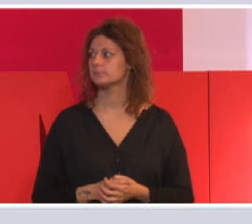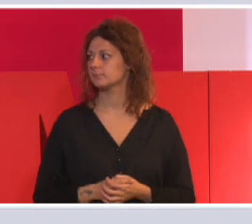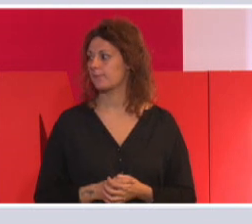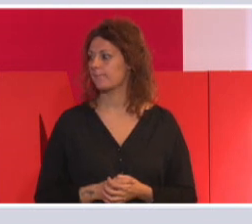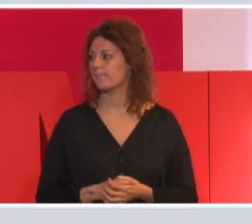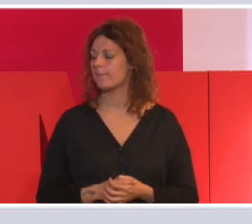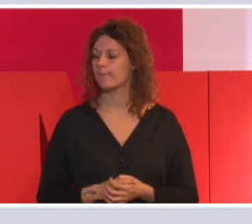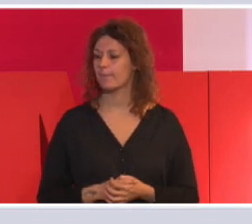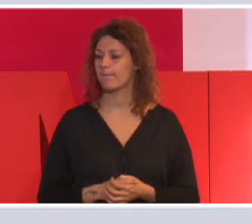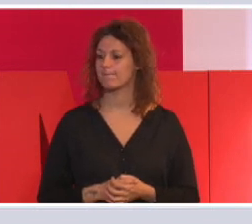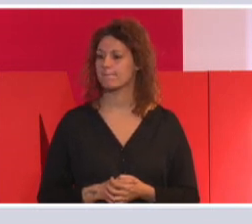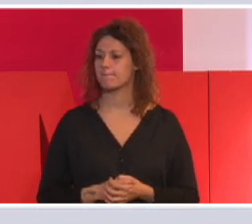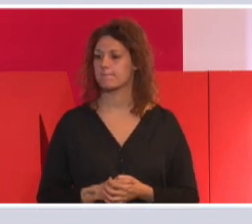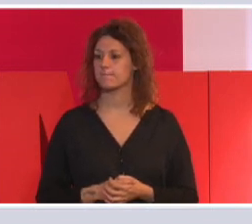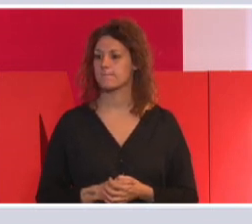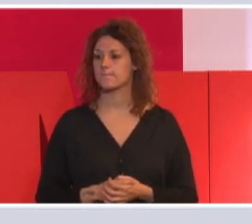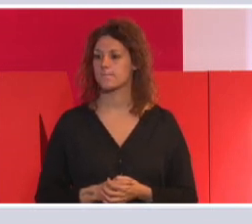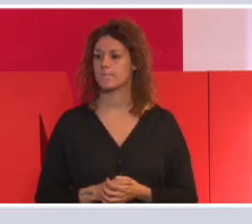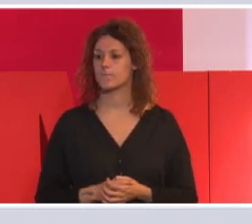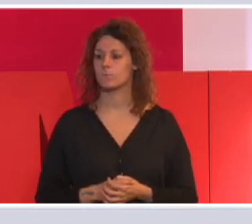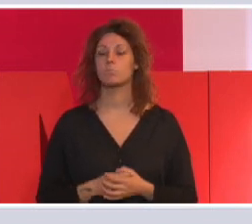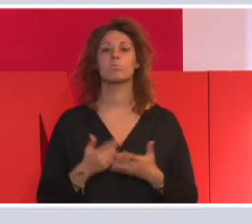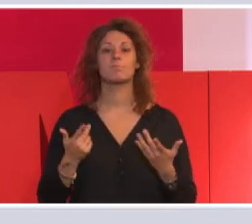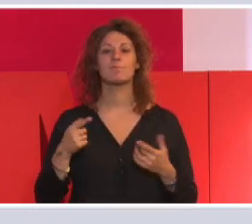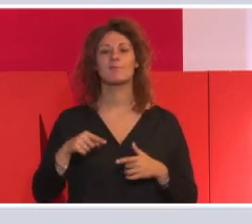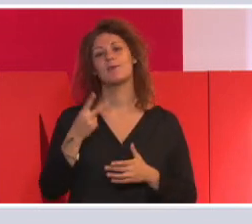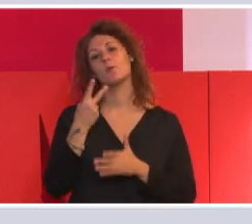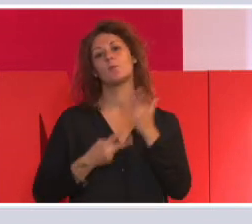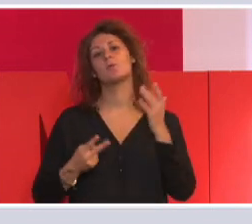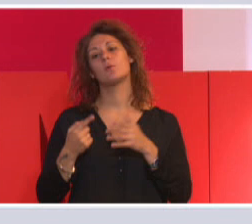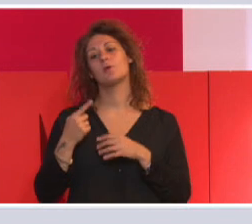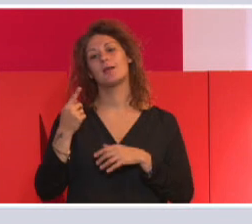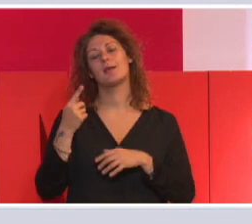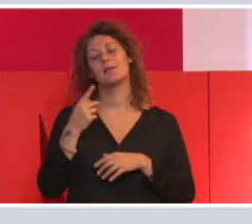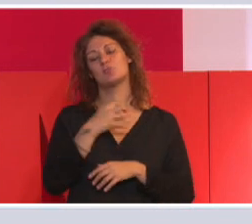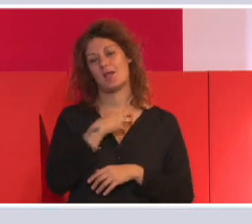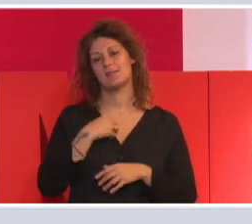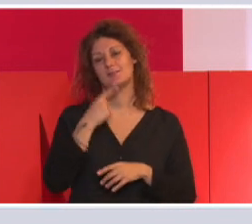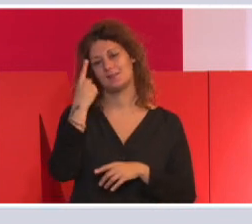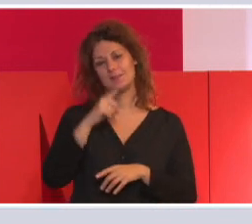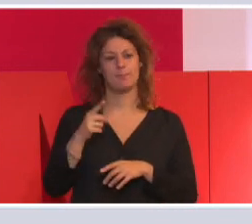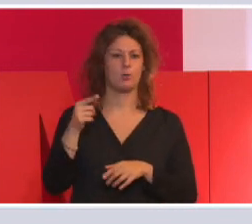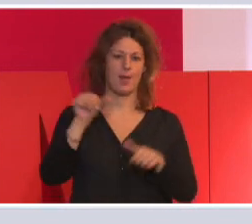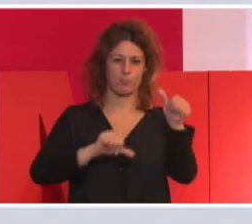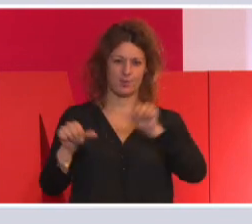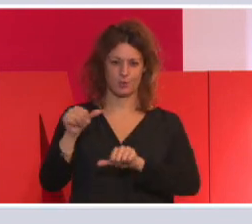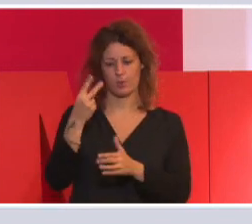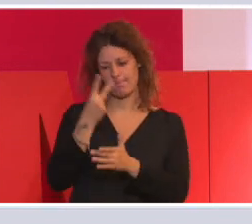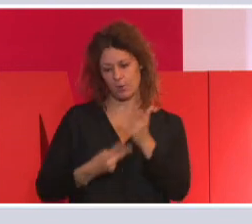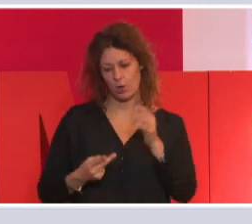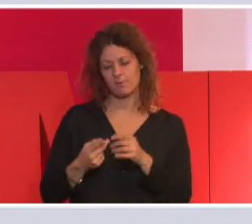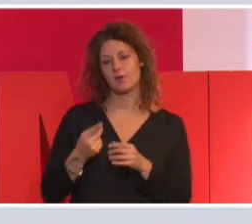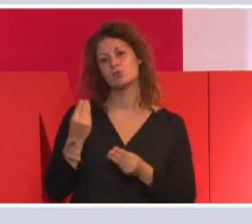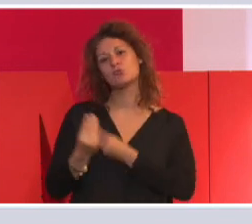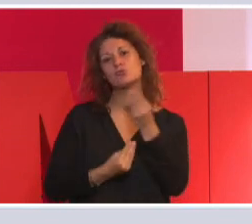particolari nei quali si prospetta al partecipante una situazione che ha diciamo qualcosa di morale da dover scegliere